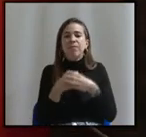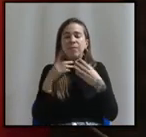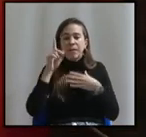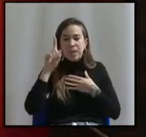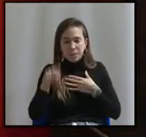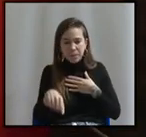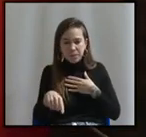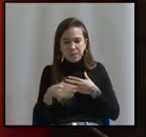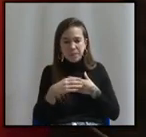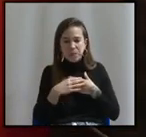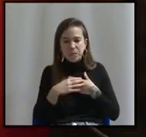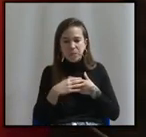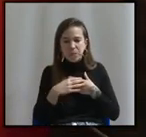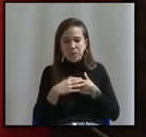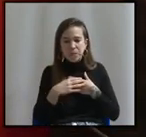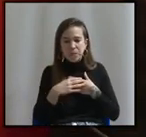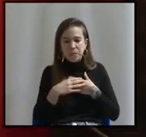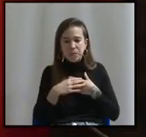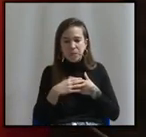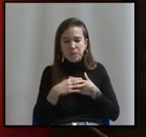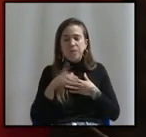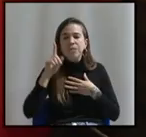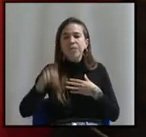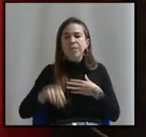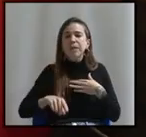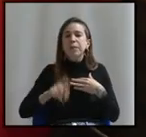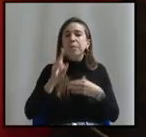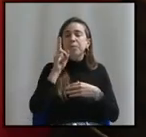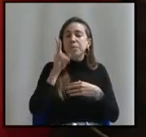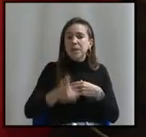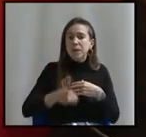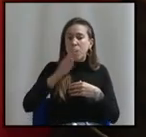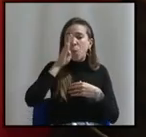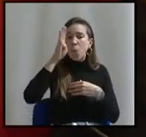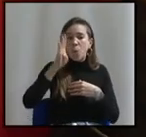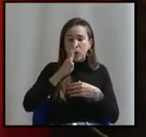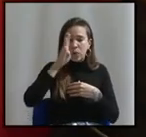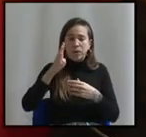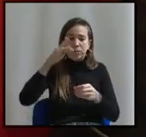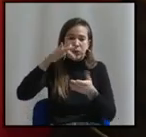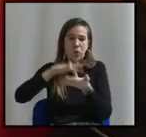reprovar, solament ho fan els biguetans cada 4 anys quan van a les urnes.